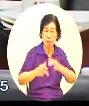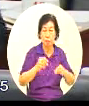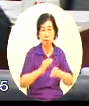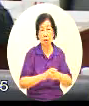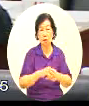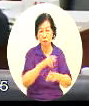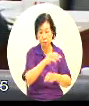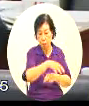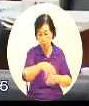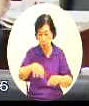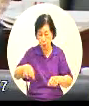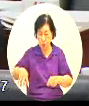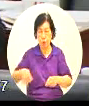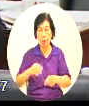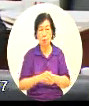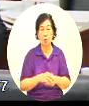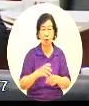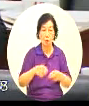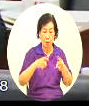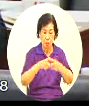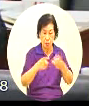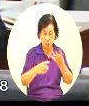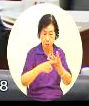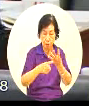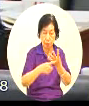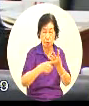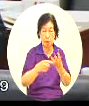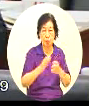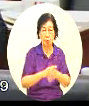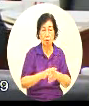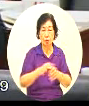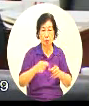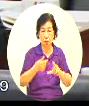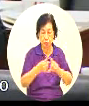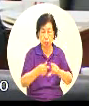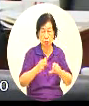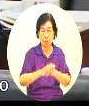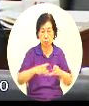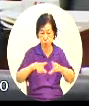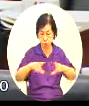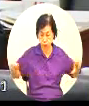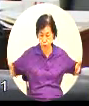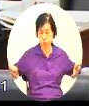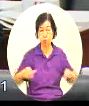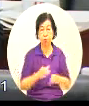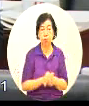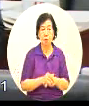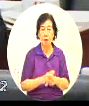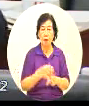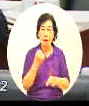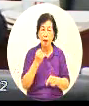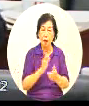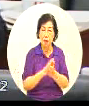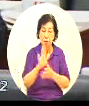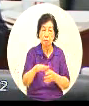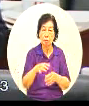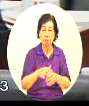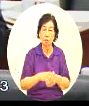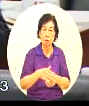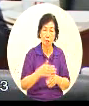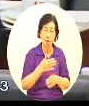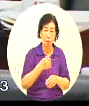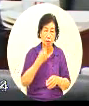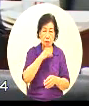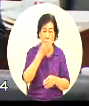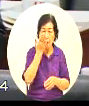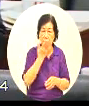园区，真大一个工业诶所在，是毋是？迄间好，将来会当甲栽藤来协商，讲迄间厝楼